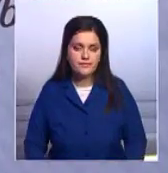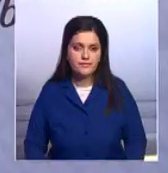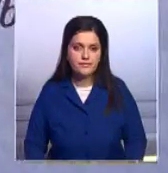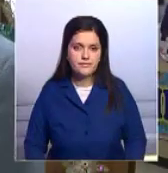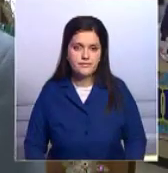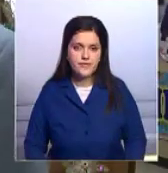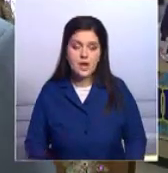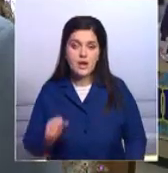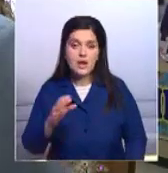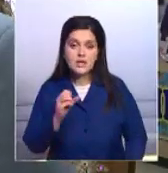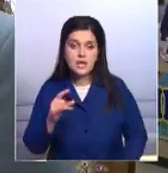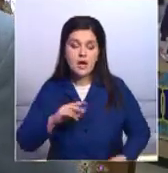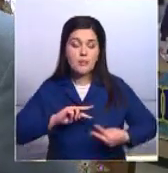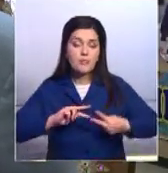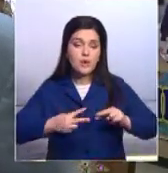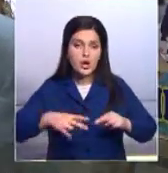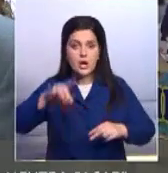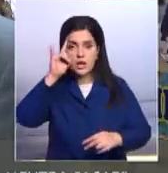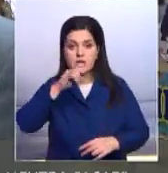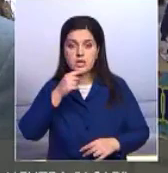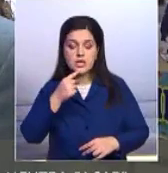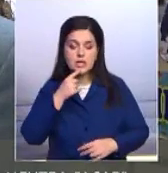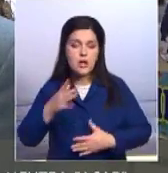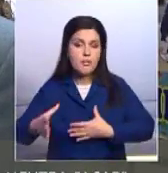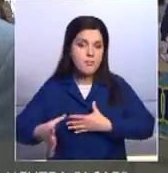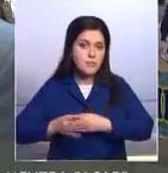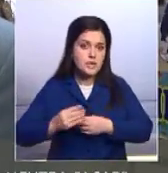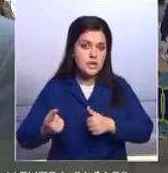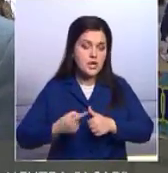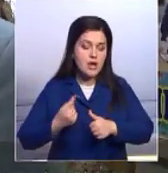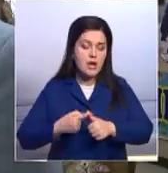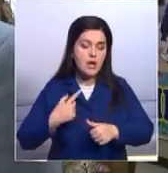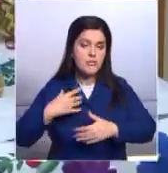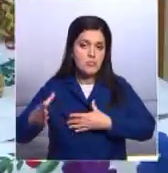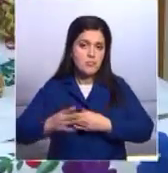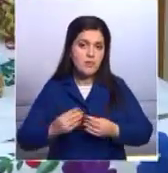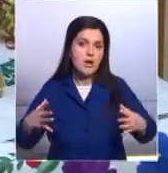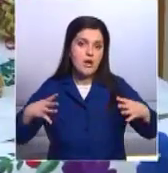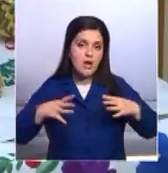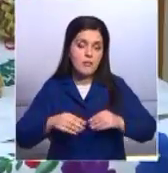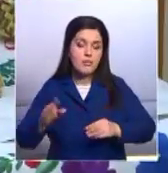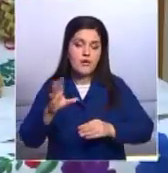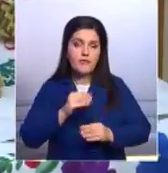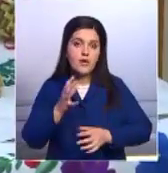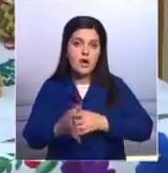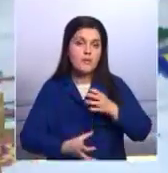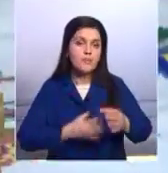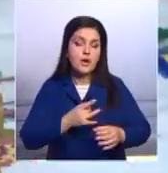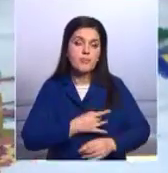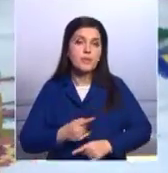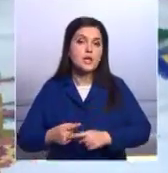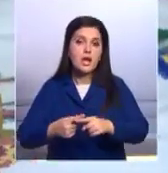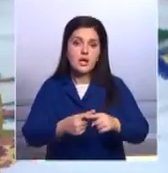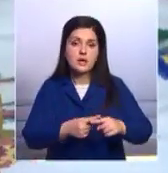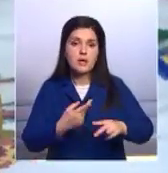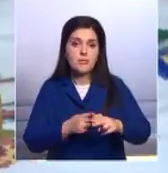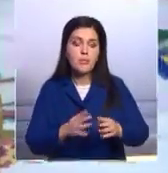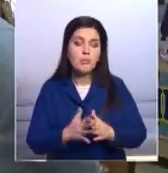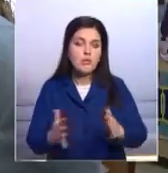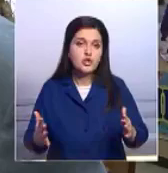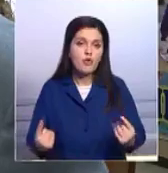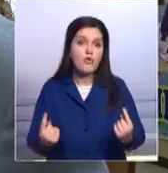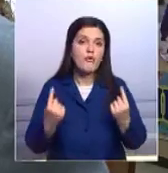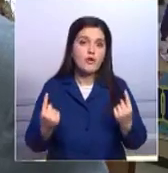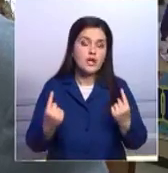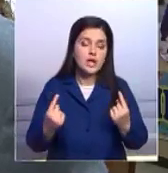«АСАР» в переводе с казахского языка «вместе». Вместе всем миром. А с белорусского языка это большой великий. То